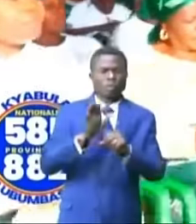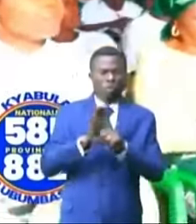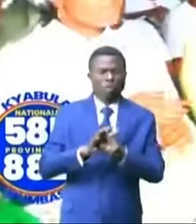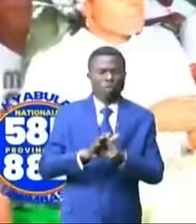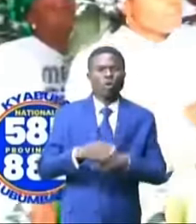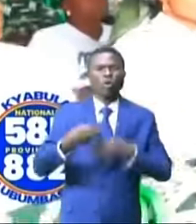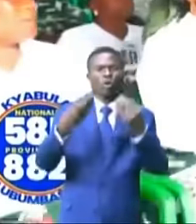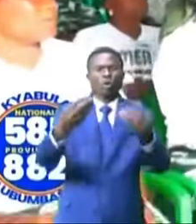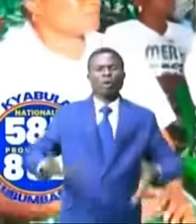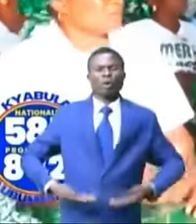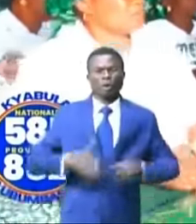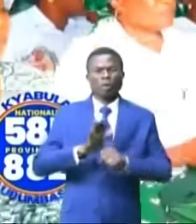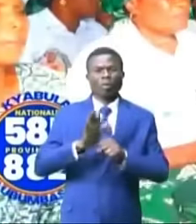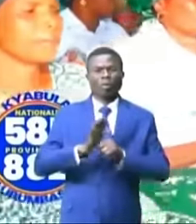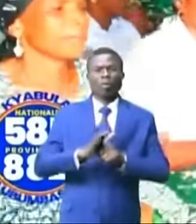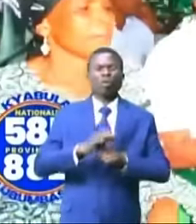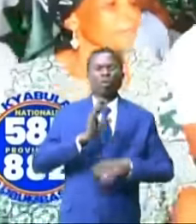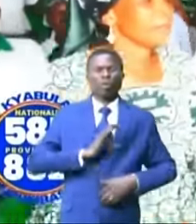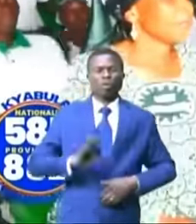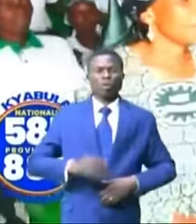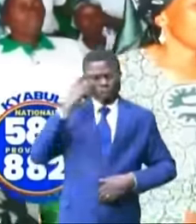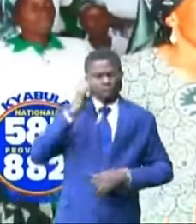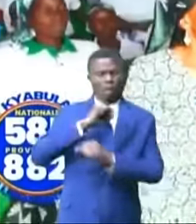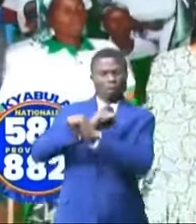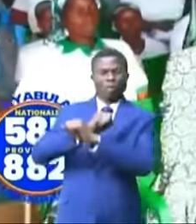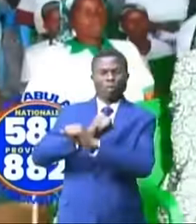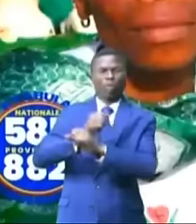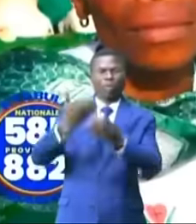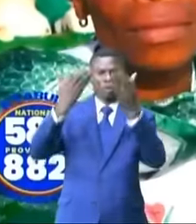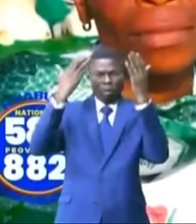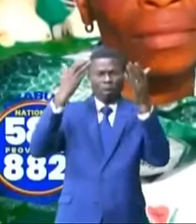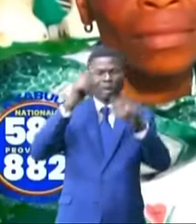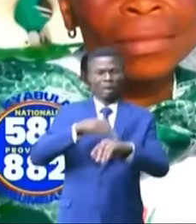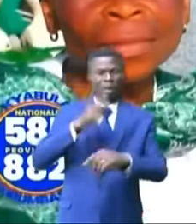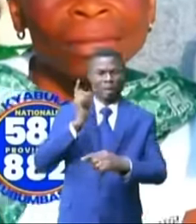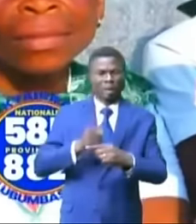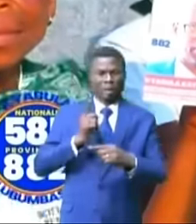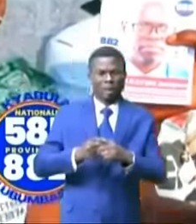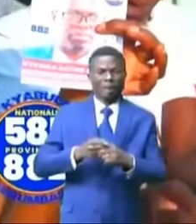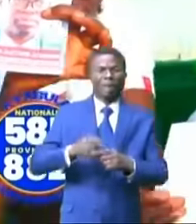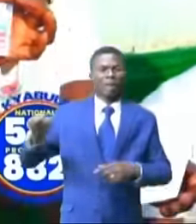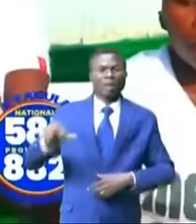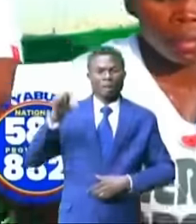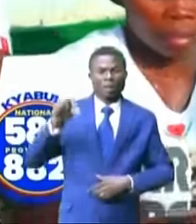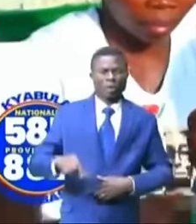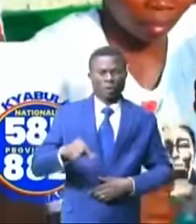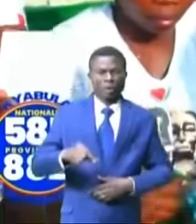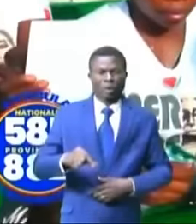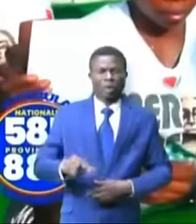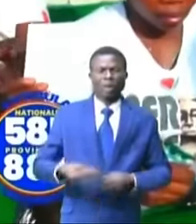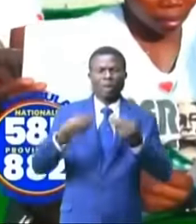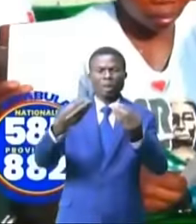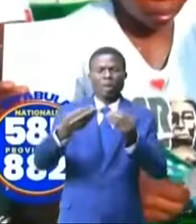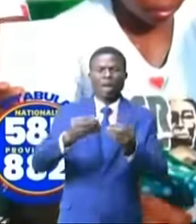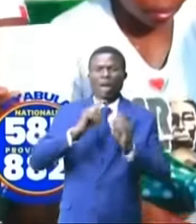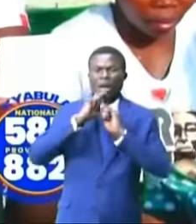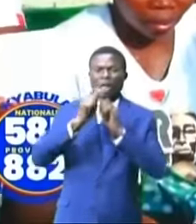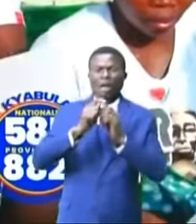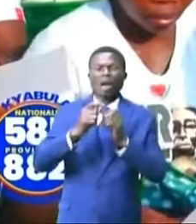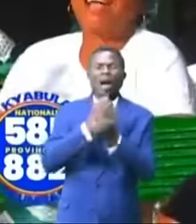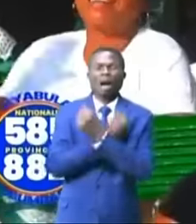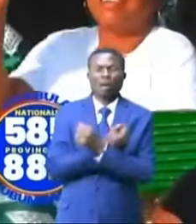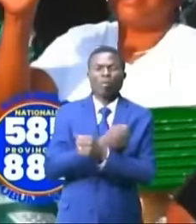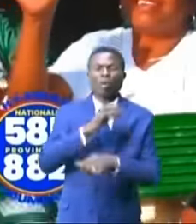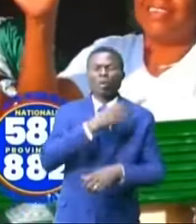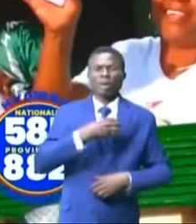Et pour rendre grâce à Dieu pour sa protection durant le temps difficile, Jacques Kiaboula Kiatoué a posé des gestes de générosité en faveur de